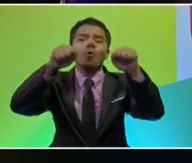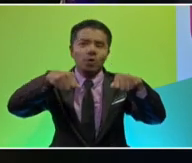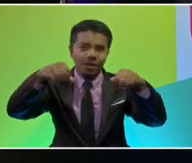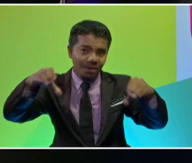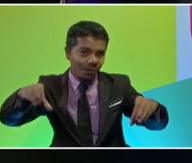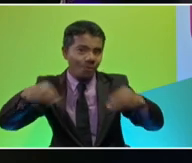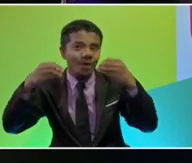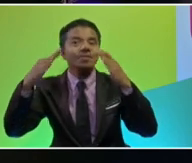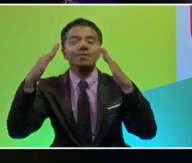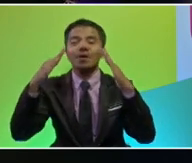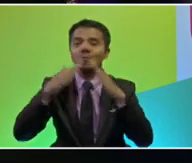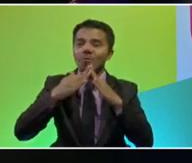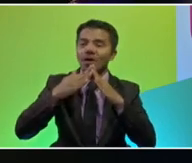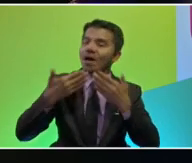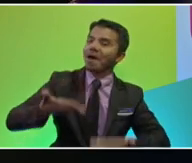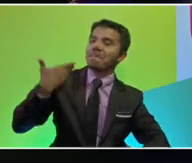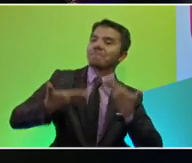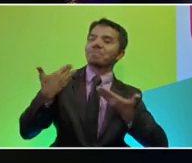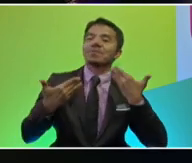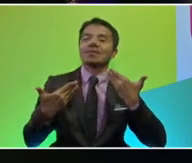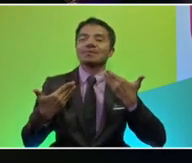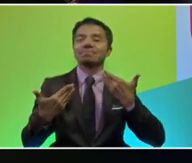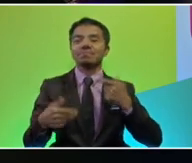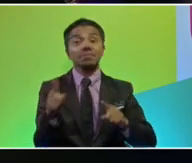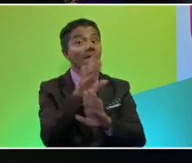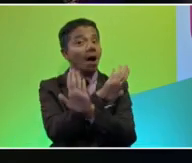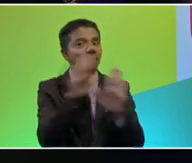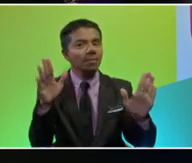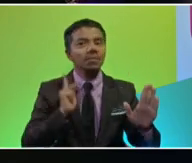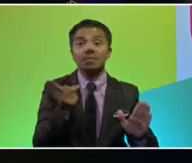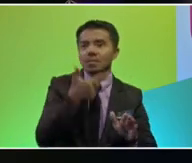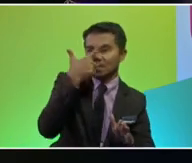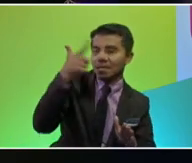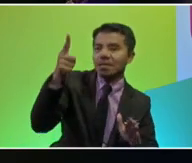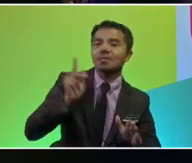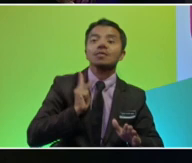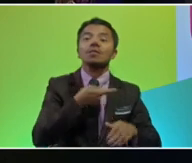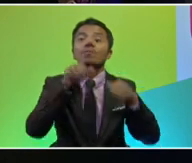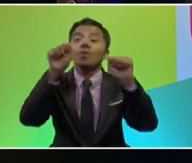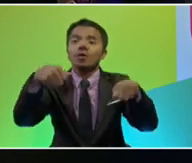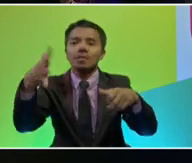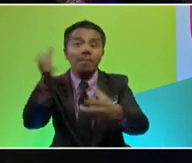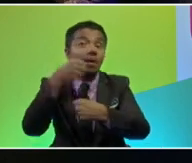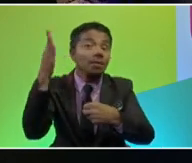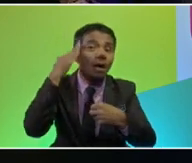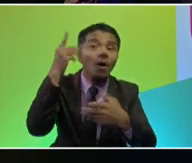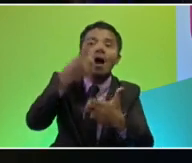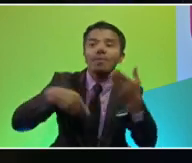menyerunukan kita boleh meneke apakah hewan tersebut